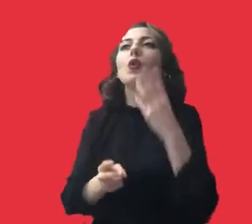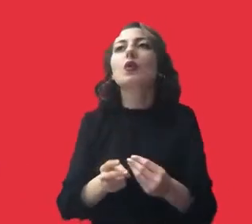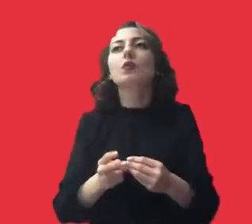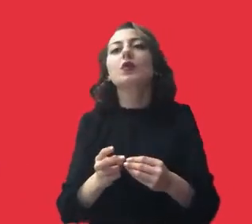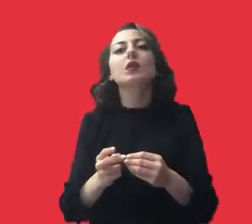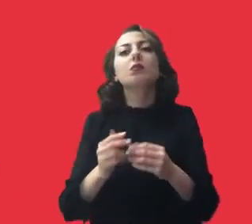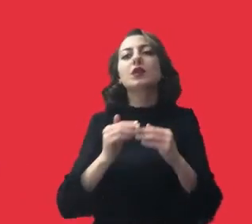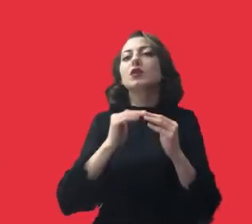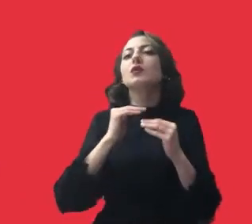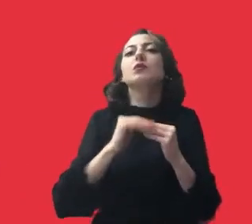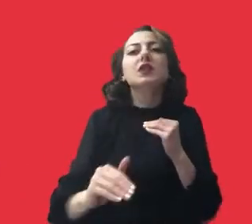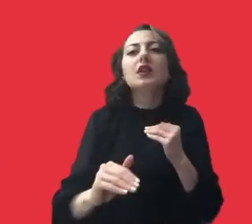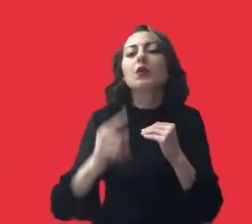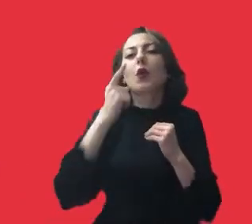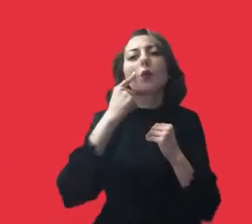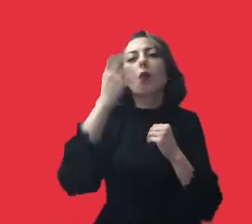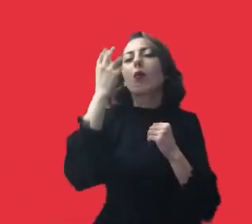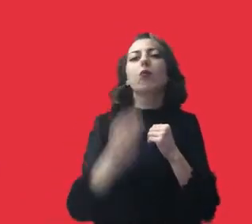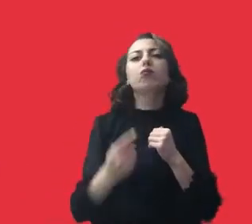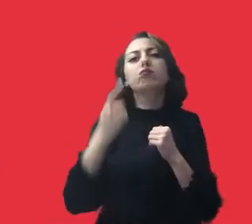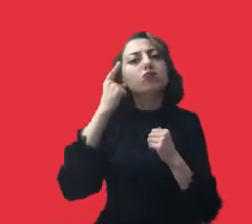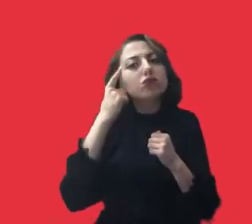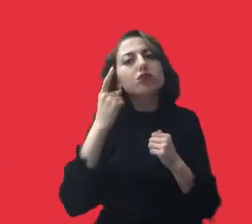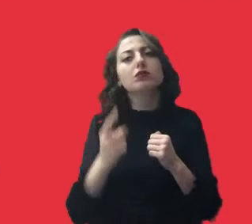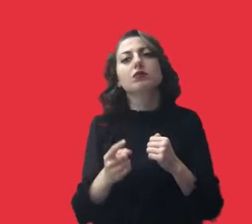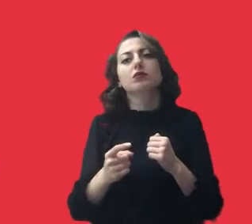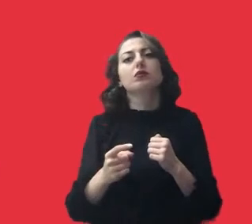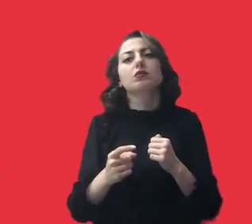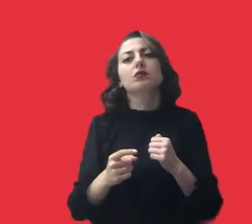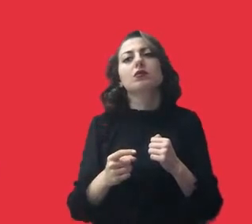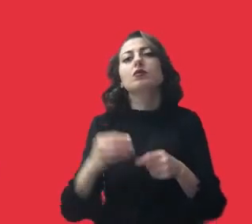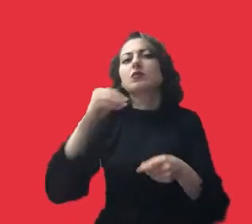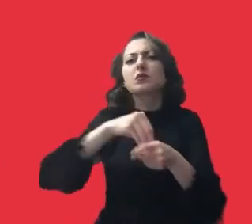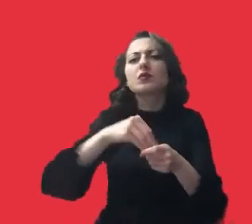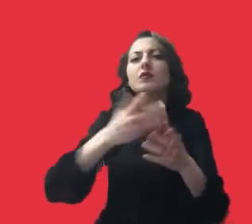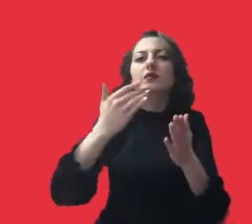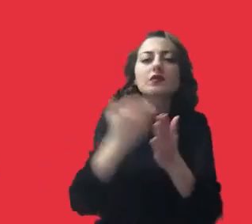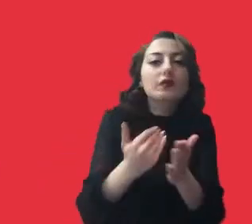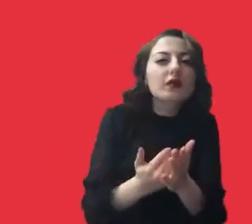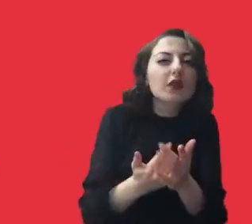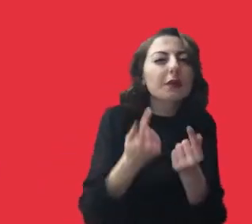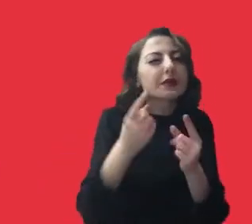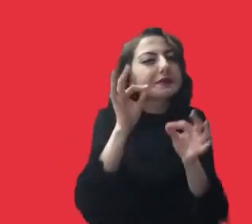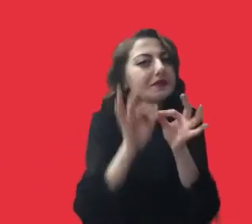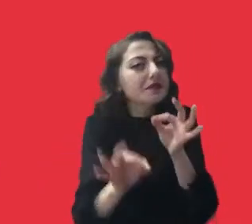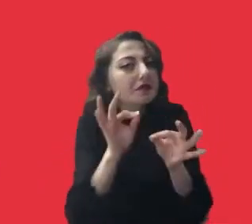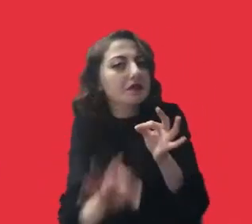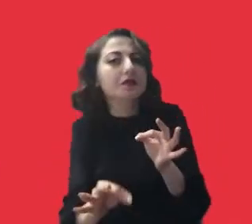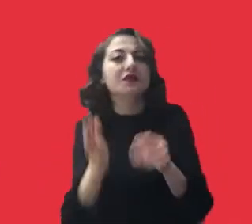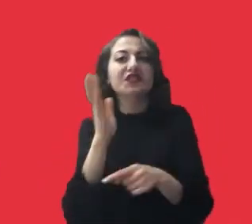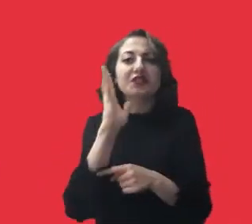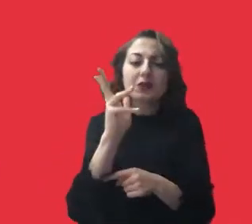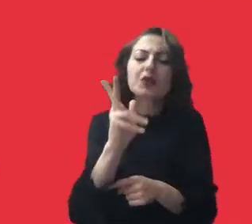And adlandırabileceğimiz the last stage e, was a social cohesion. We also içinde olduğumuz concentrated aşamalar on aslında biraz social daha ekonomik cohesion in the dahiliyetin last phase, and then